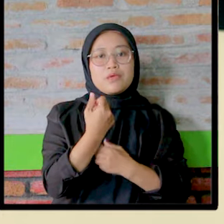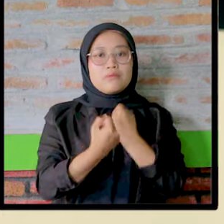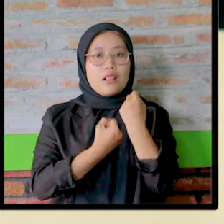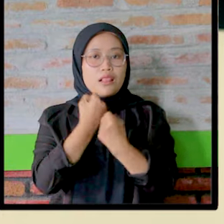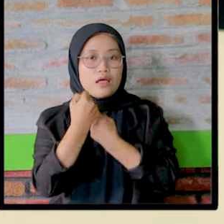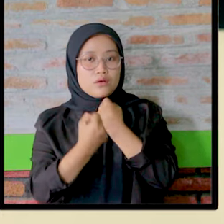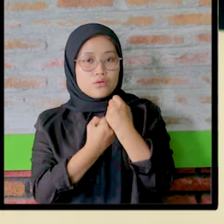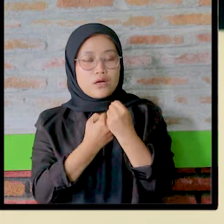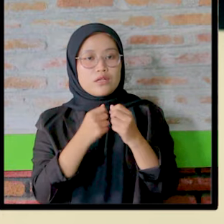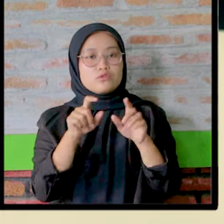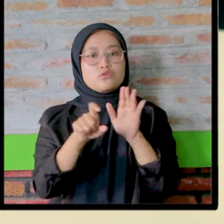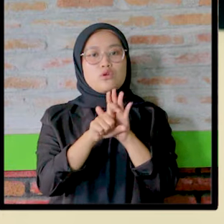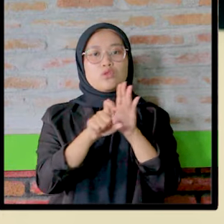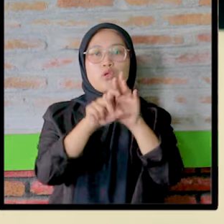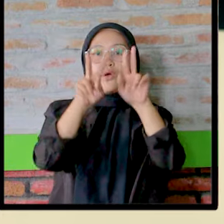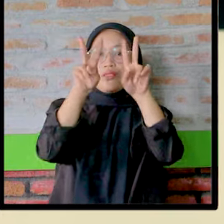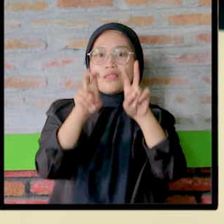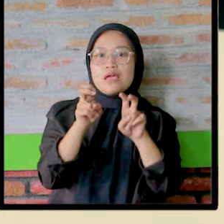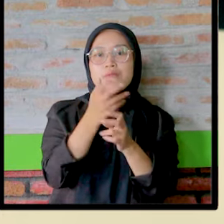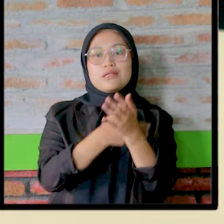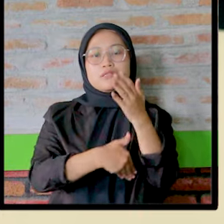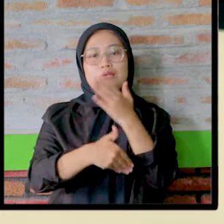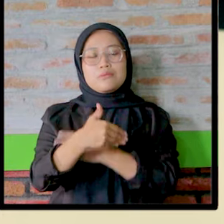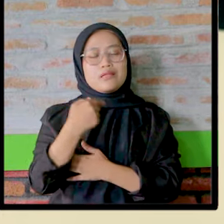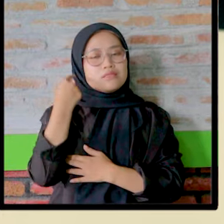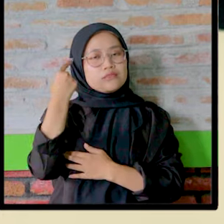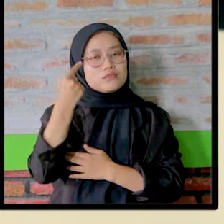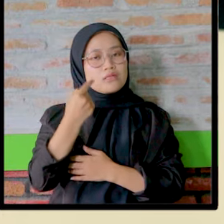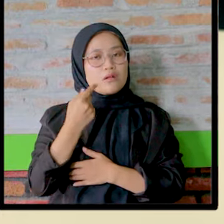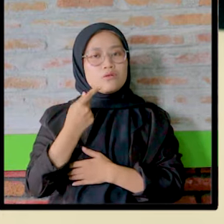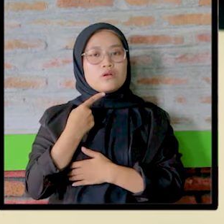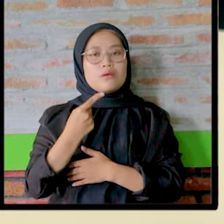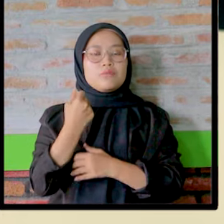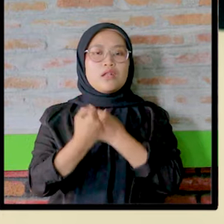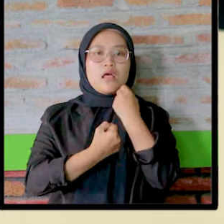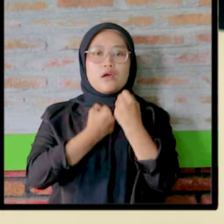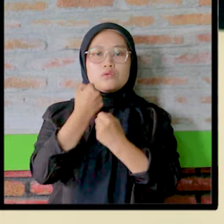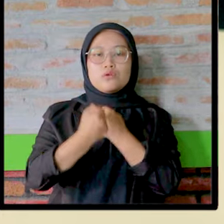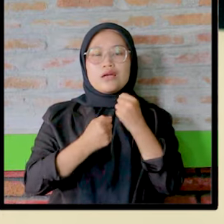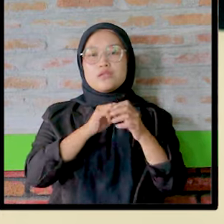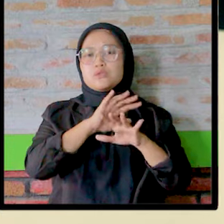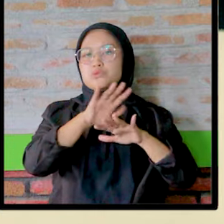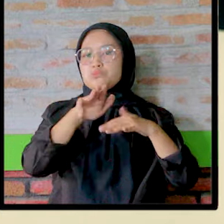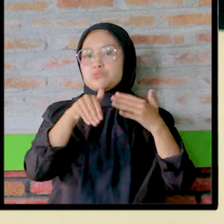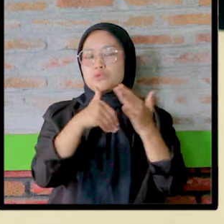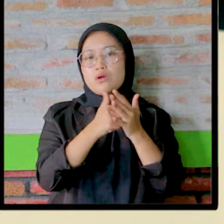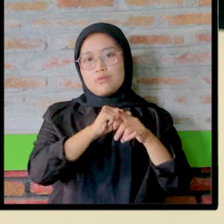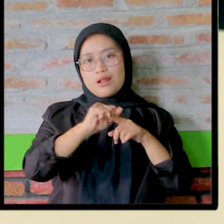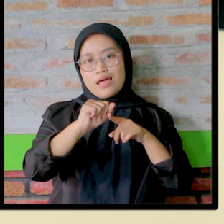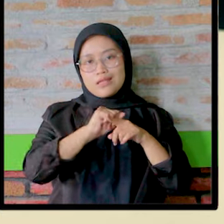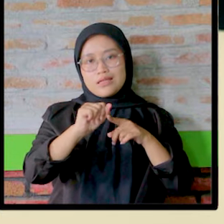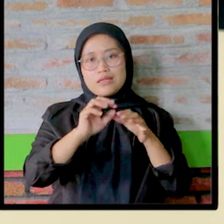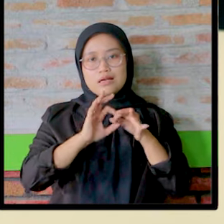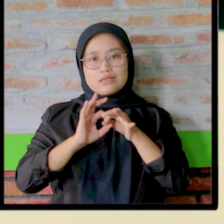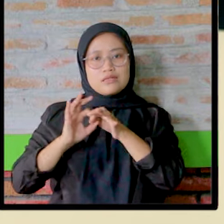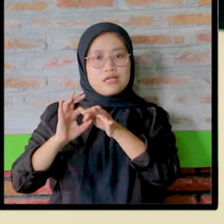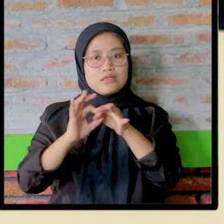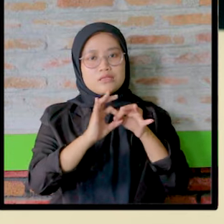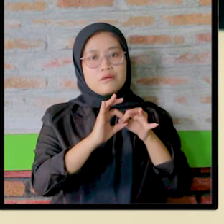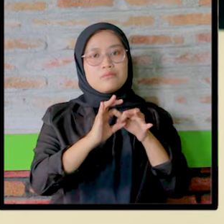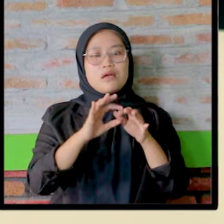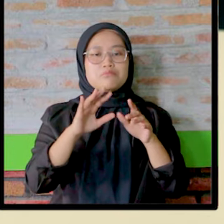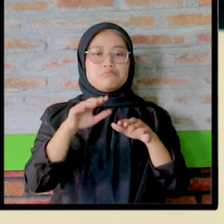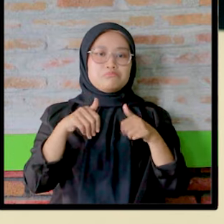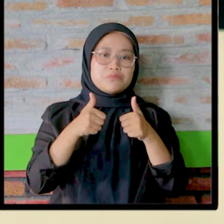tema disabilitas itu selalu kita lakukan di semua pelatihan yang kita kerja samakan baik oleh LBH